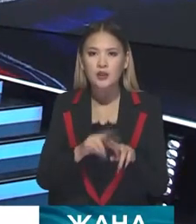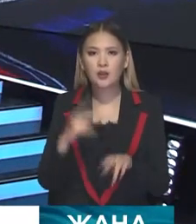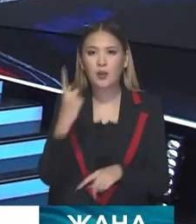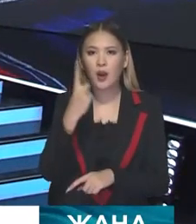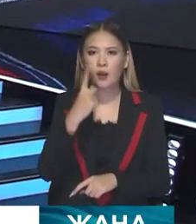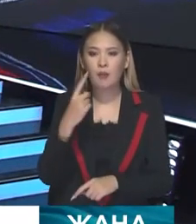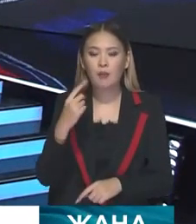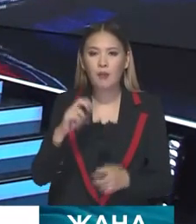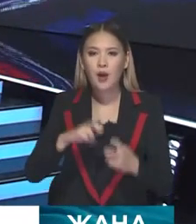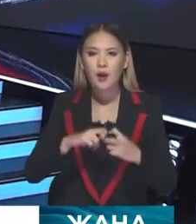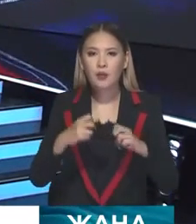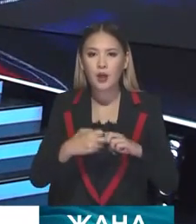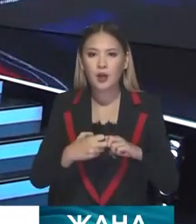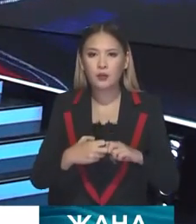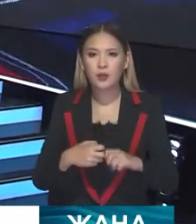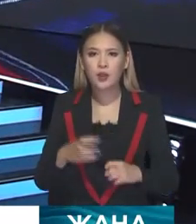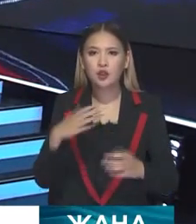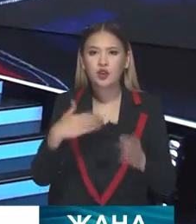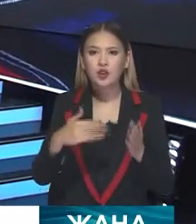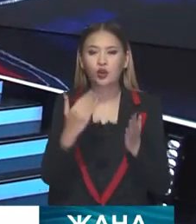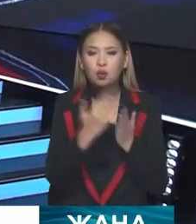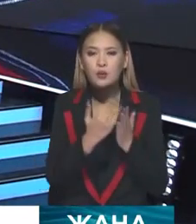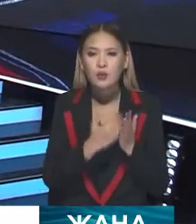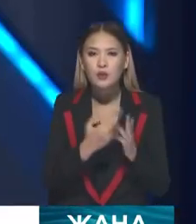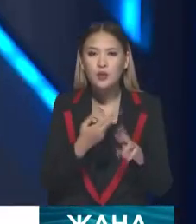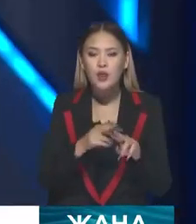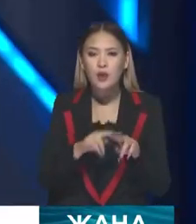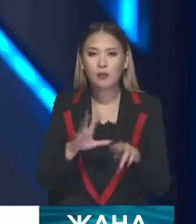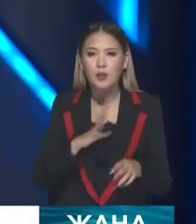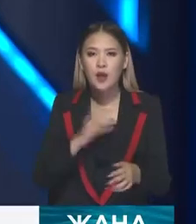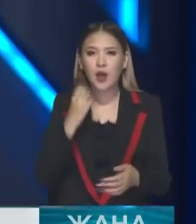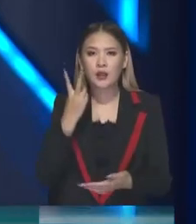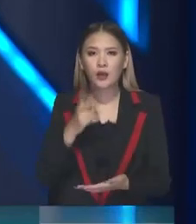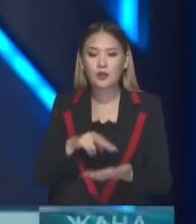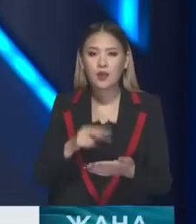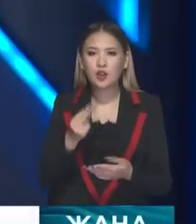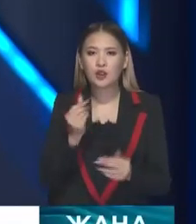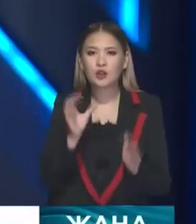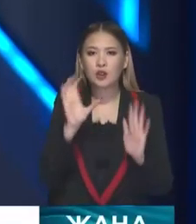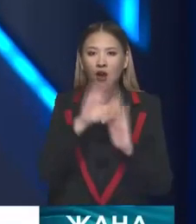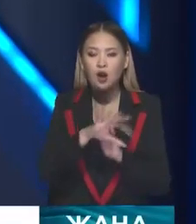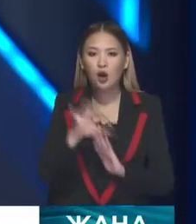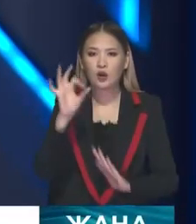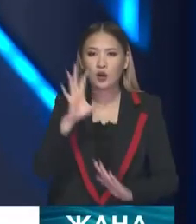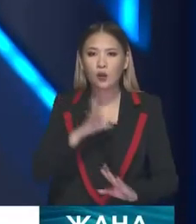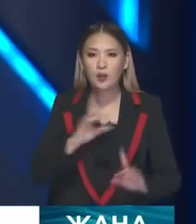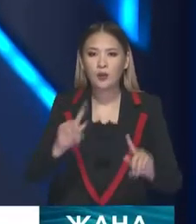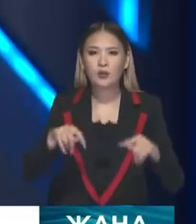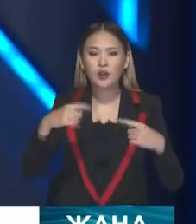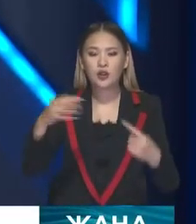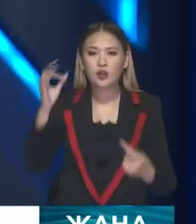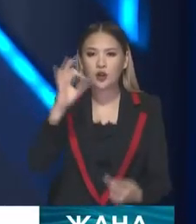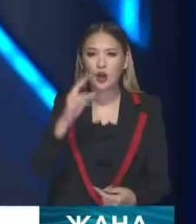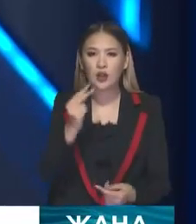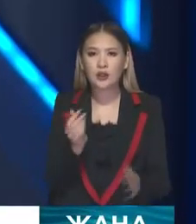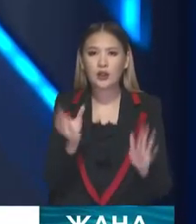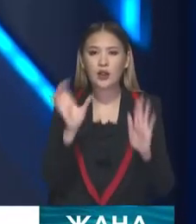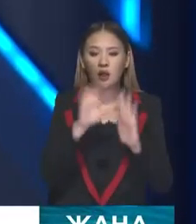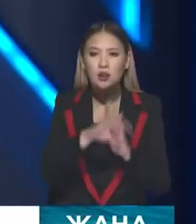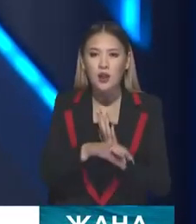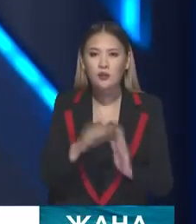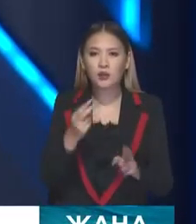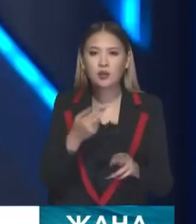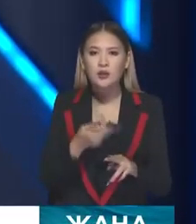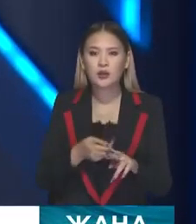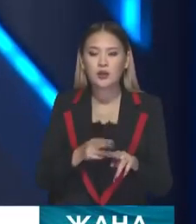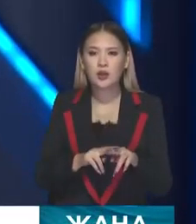проблема планирование. Біз жобаны планировать еткен кезде, ақшаны салған кезде алдында передачаларды көріп жүрсеңіздер, біз ақша саламыз.